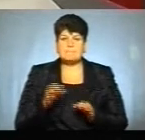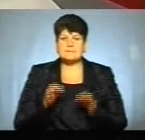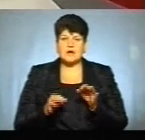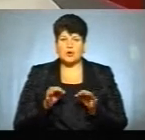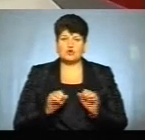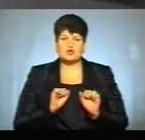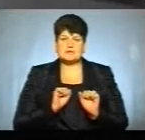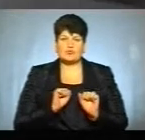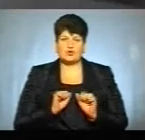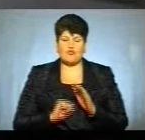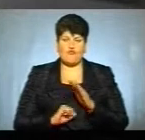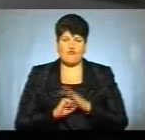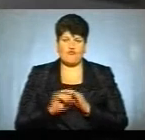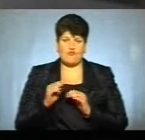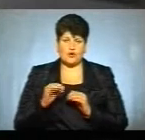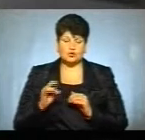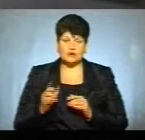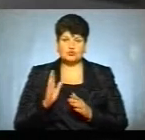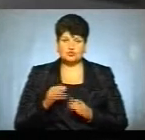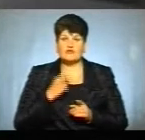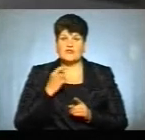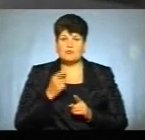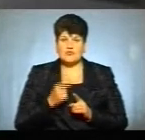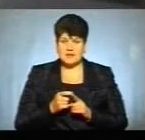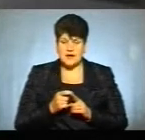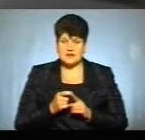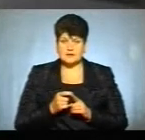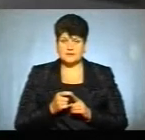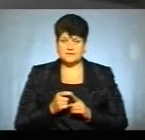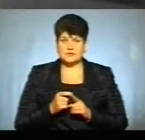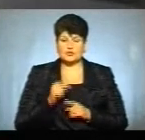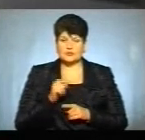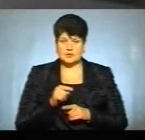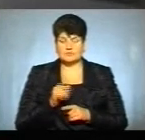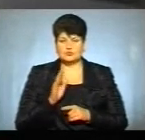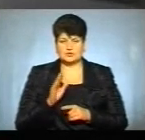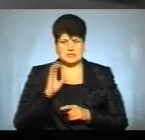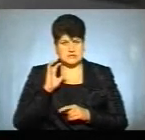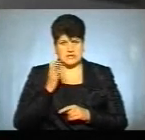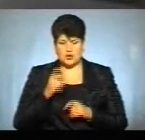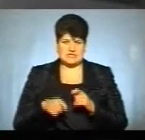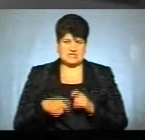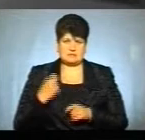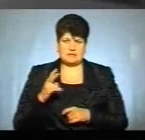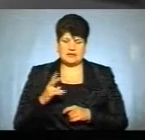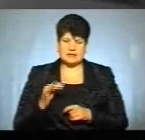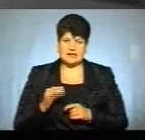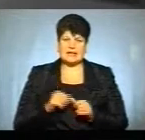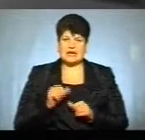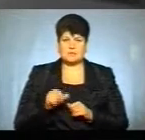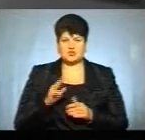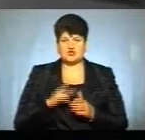природозаповідного фонду. І якщо будуть відповідальні встановлені, то їм світять дуже серйозні збитки, крім